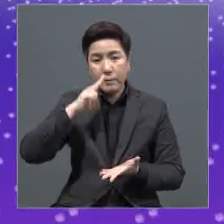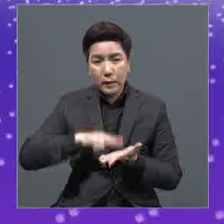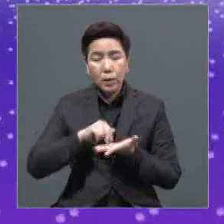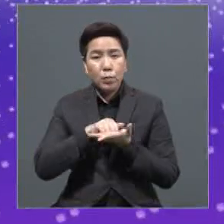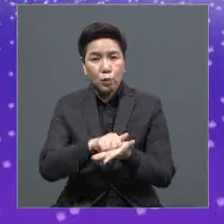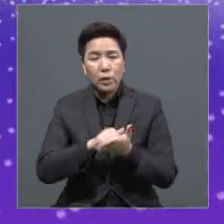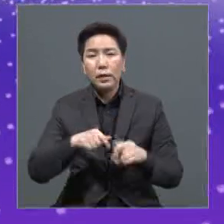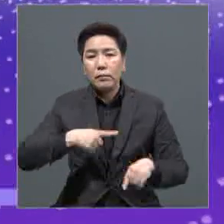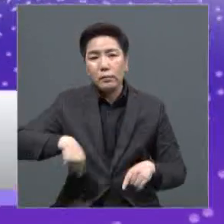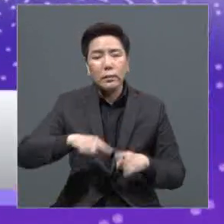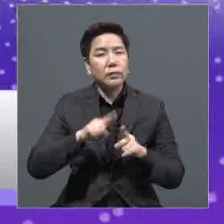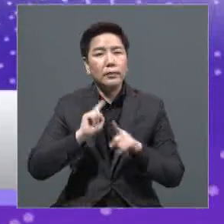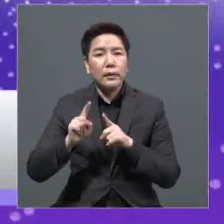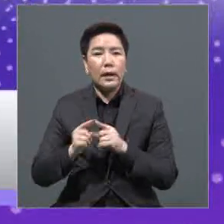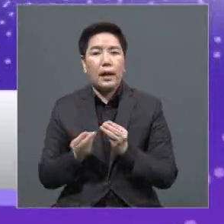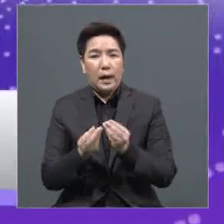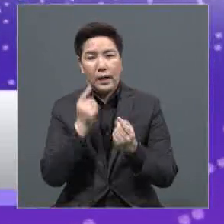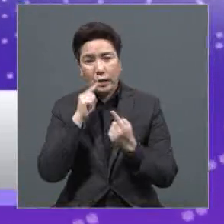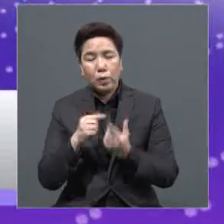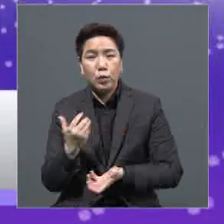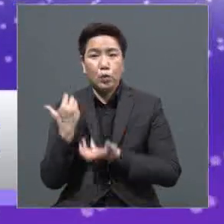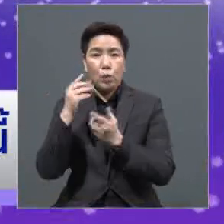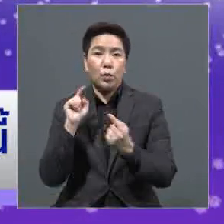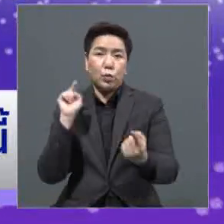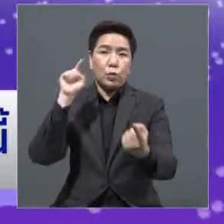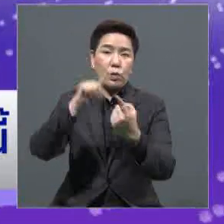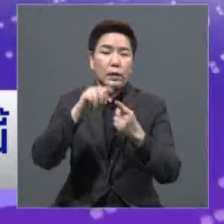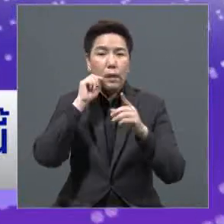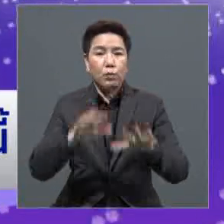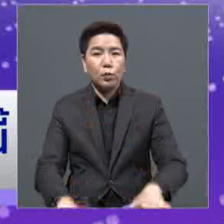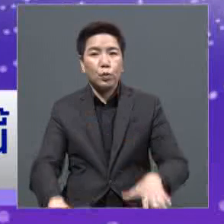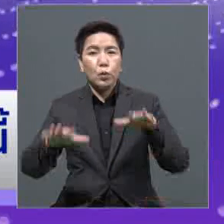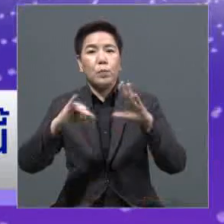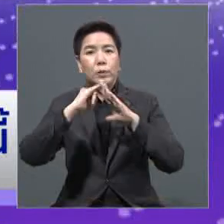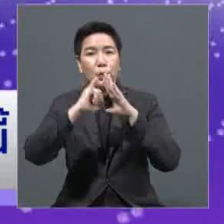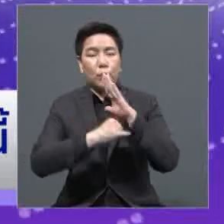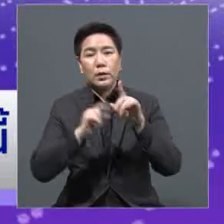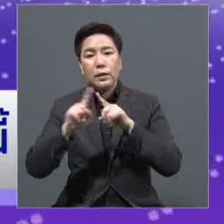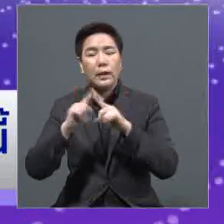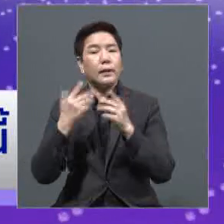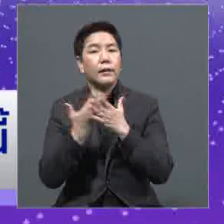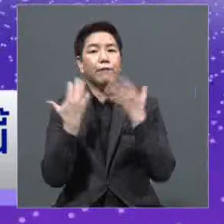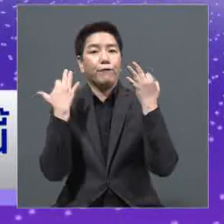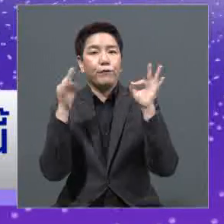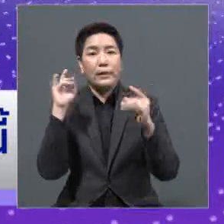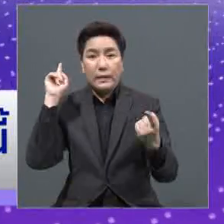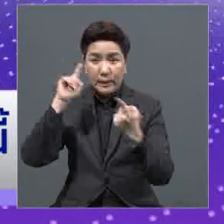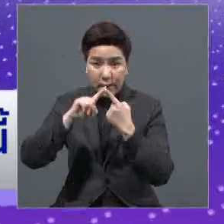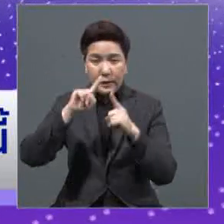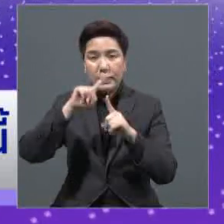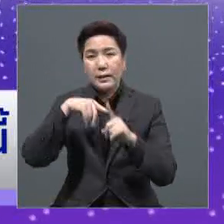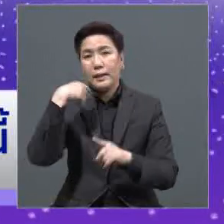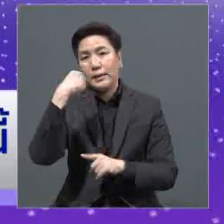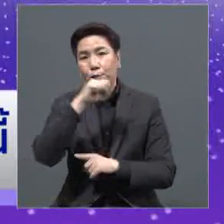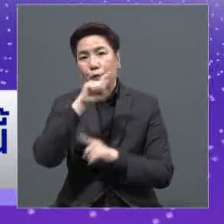บริการรวมถึงพิอ Serviceพร้อมจัดส่งถึงพื้นที่ประสบภัยแต่ละจังหวัดโดยที่ไม่คิดค่าขนส่งจนถึงวันที่31